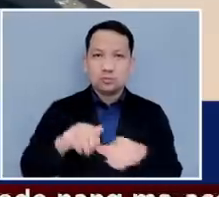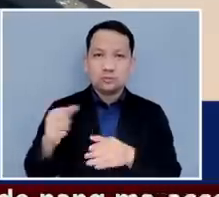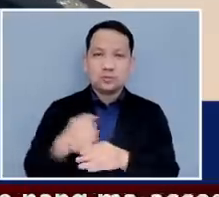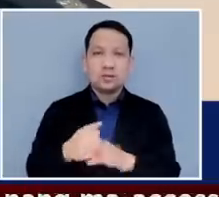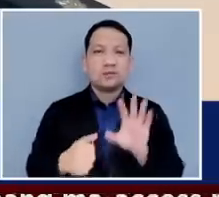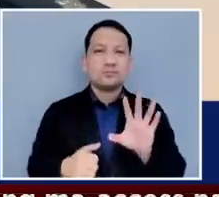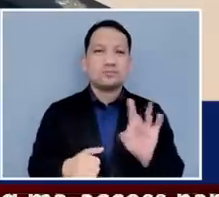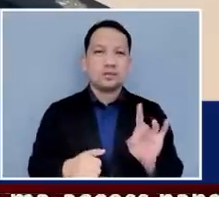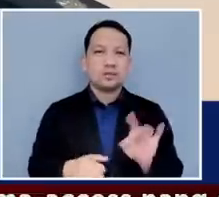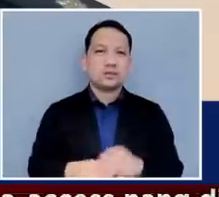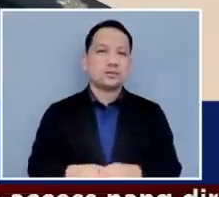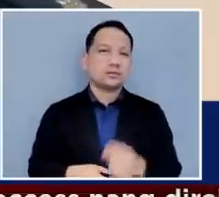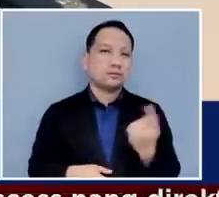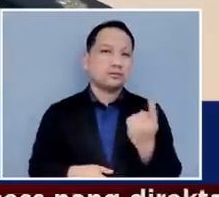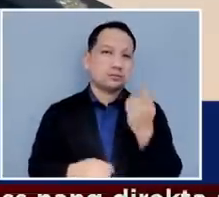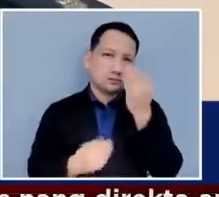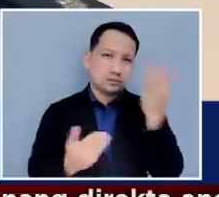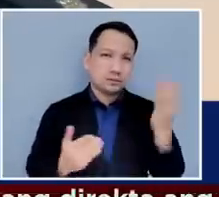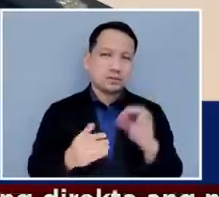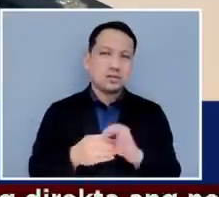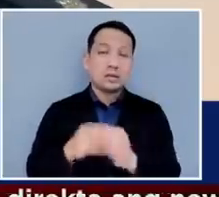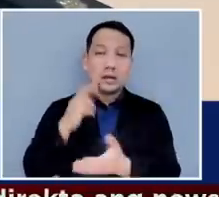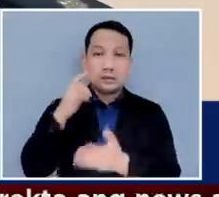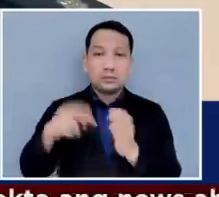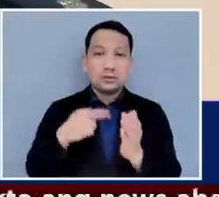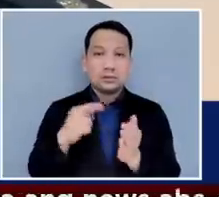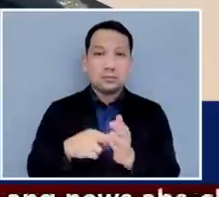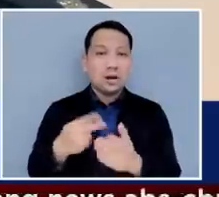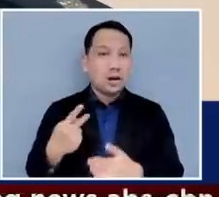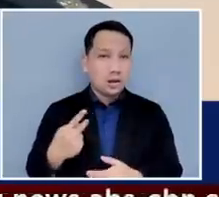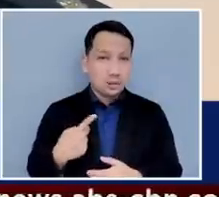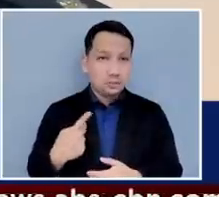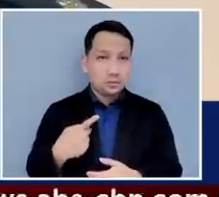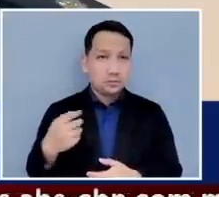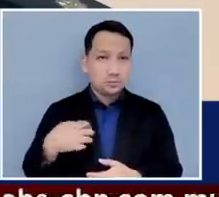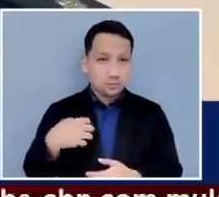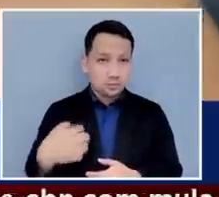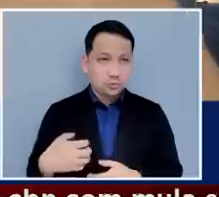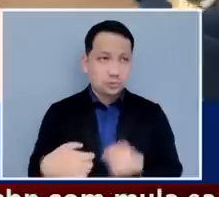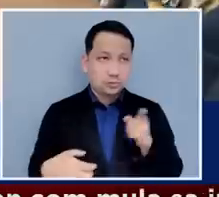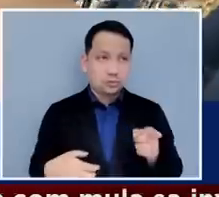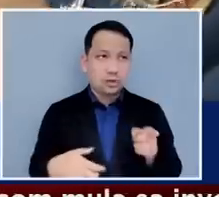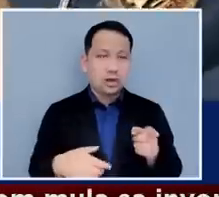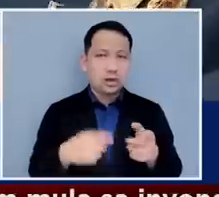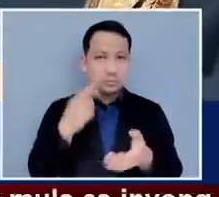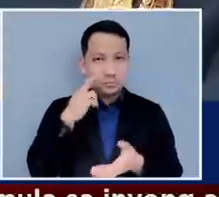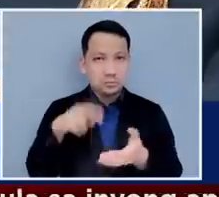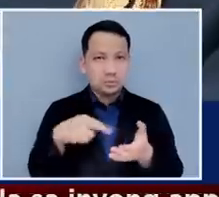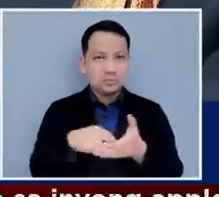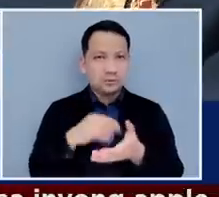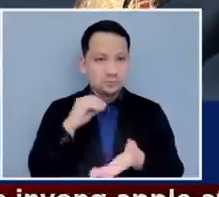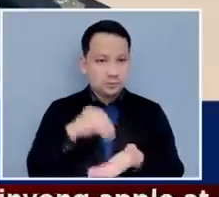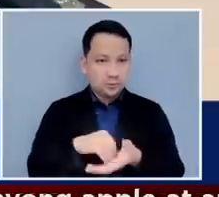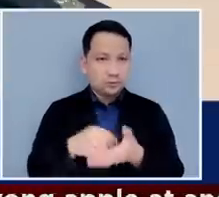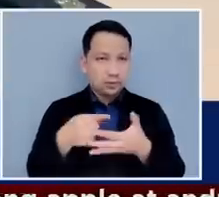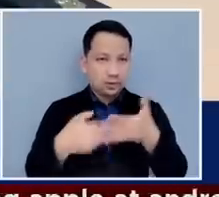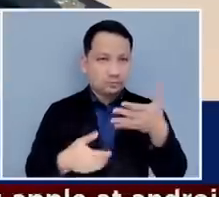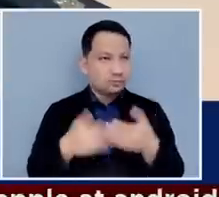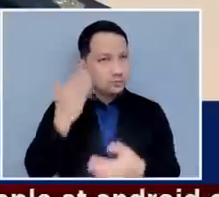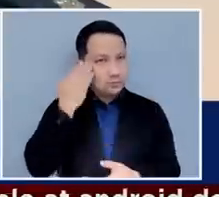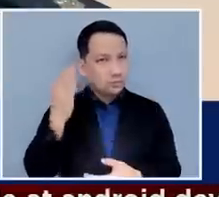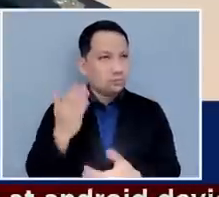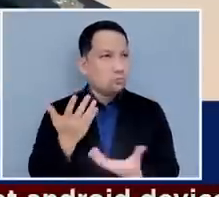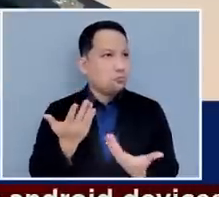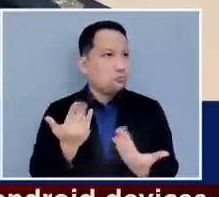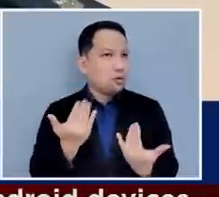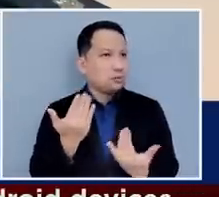talaga. So we have the records. We have dun sa police station, may records tayo. Hindi ko alam kung bakit niya